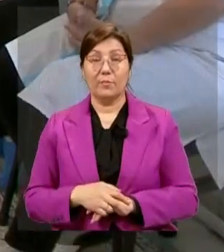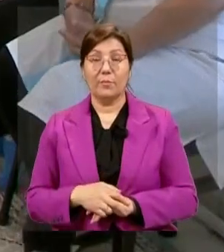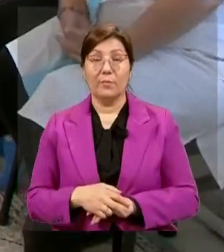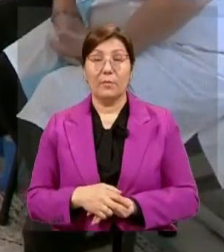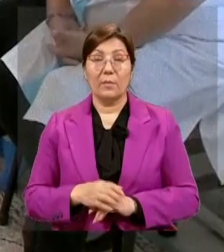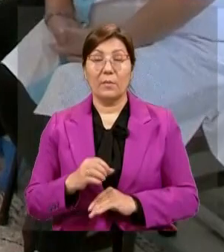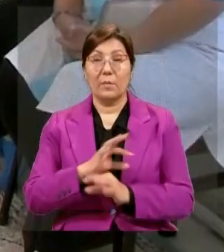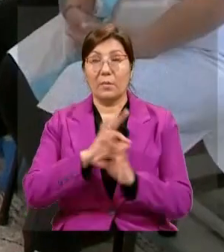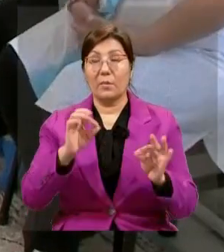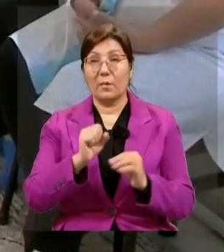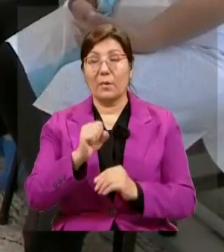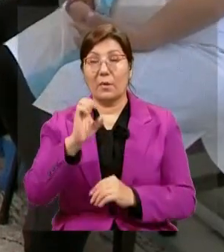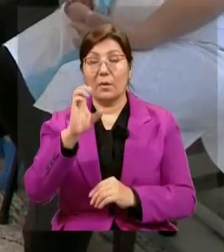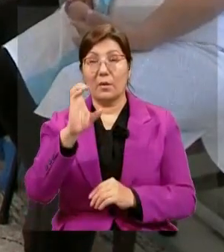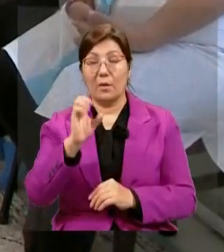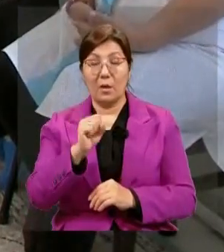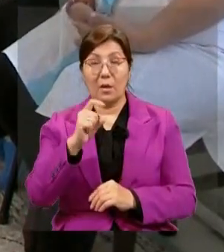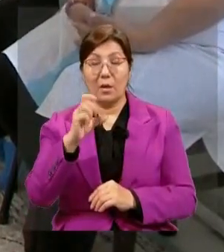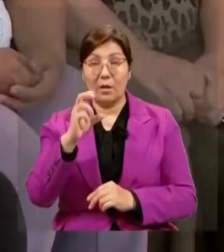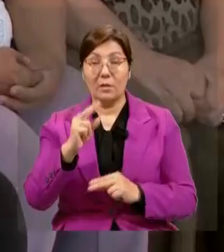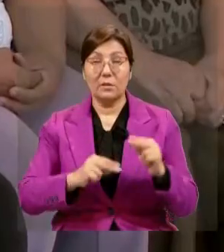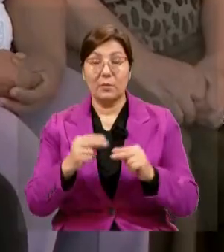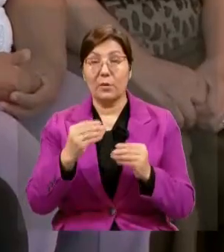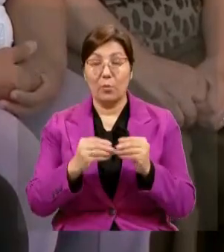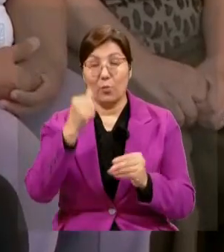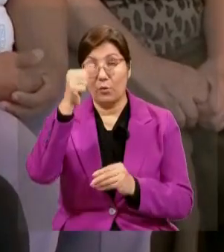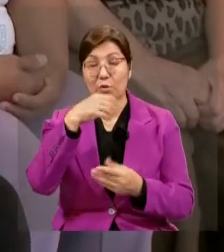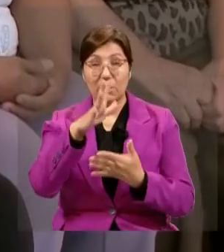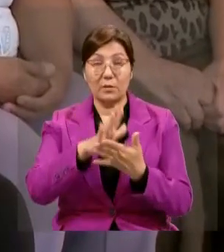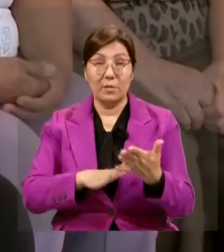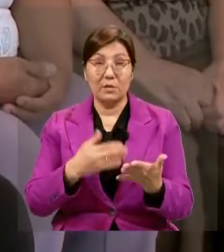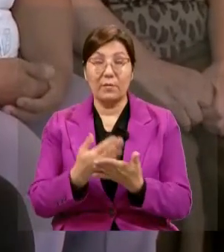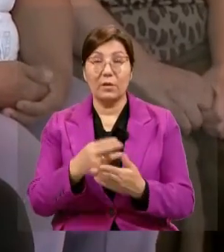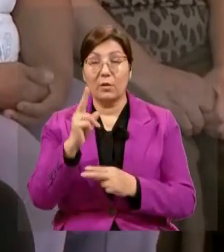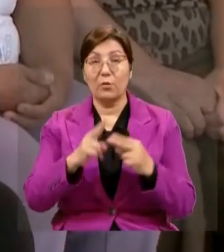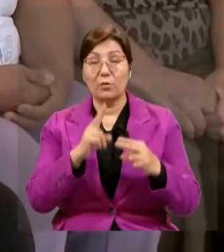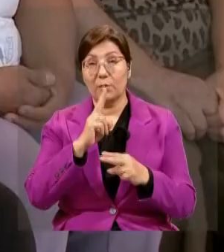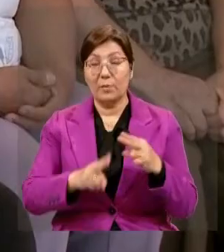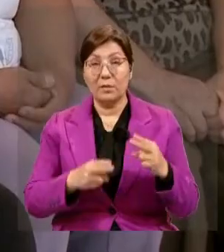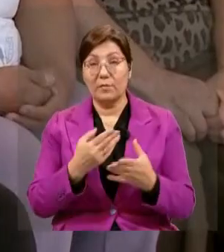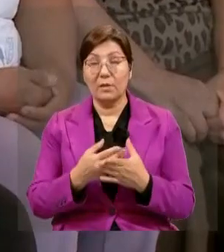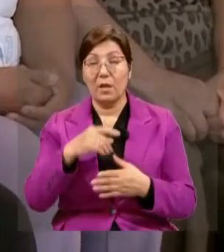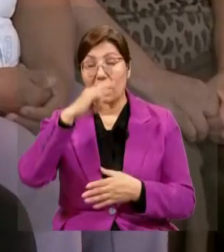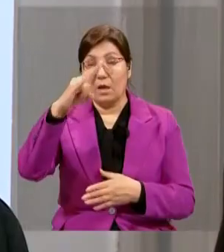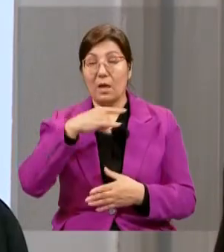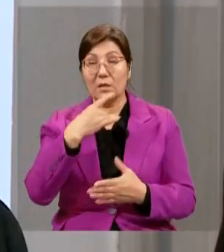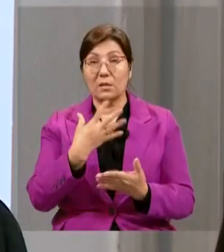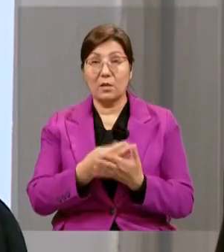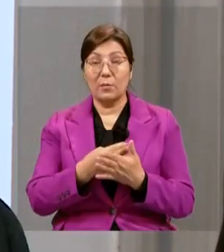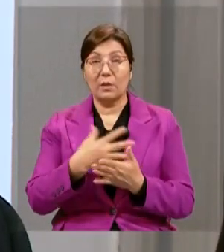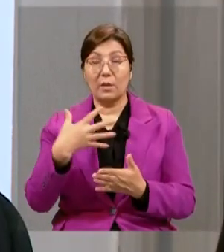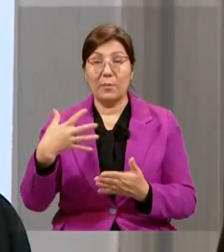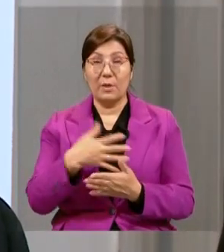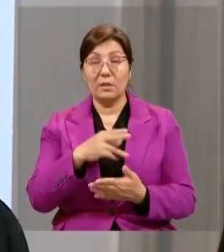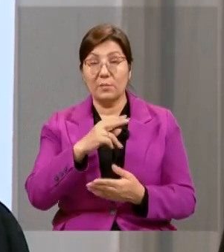Атом электр станциясын салу шамамен 10 жылға созылатын жұмыс. Құрылыс аяқталғанда шетелдік мамандарды қоспағанда Қазақстанның өзінен